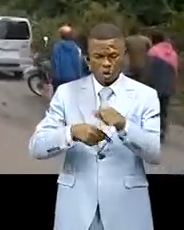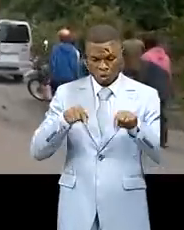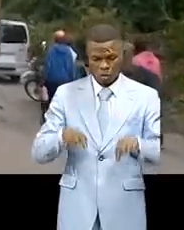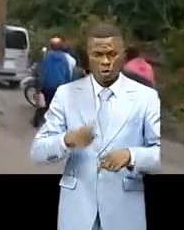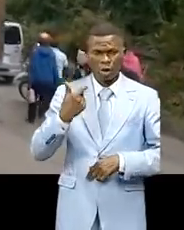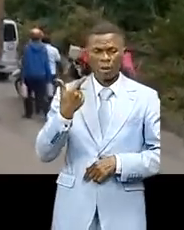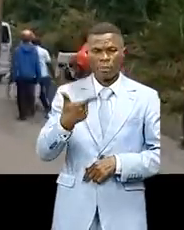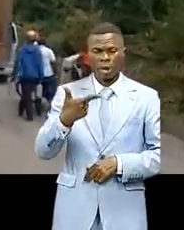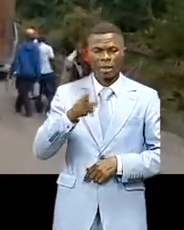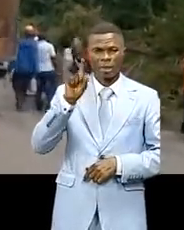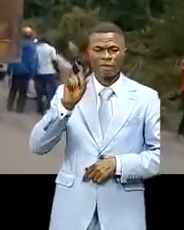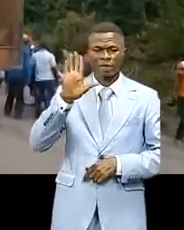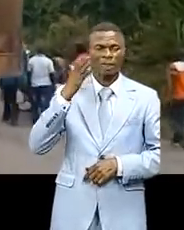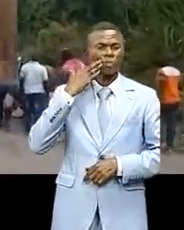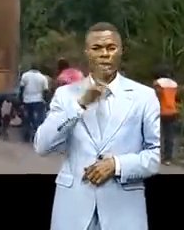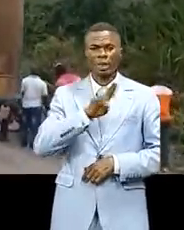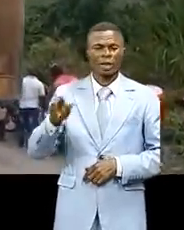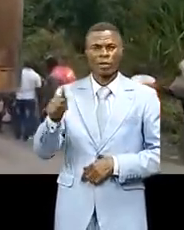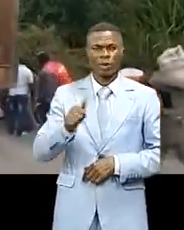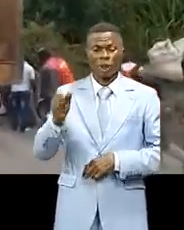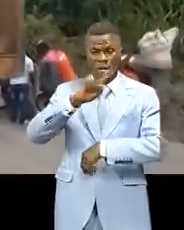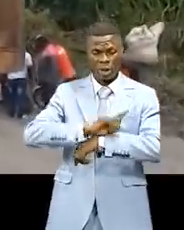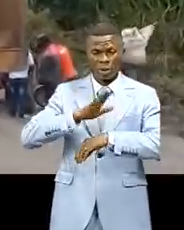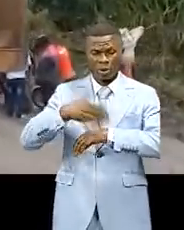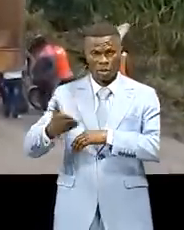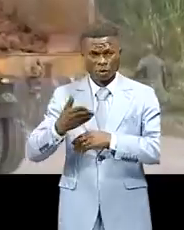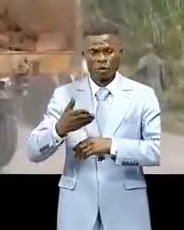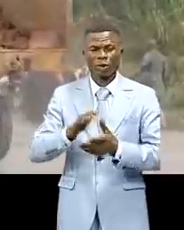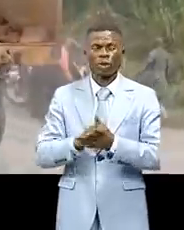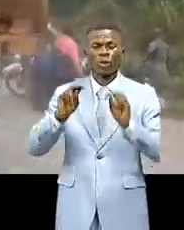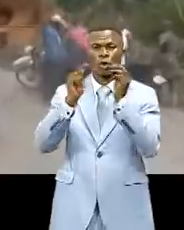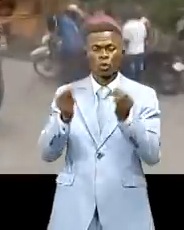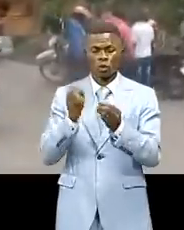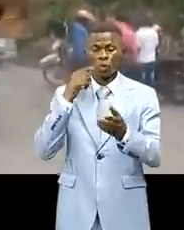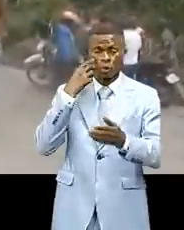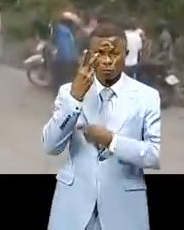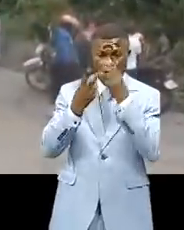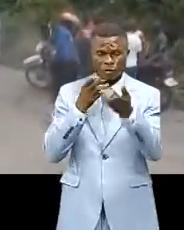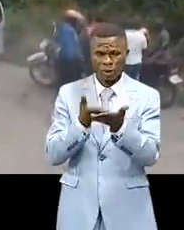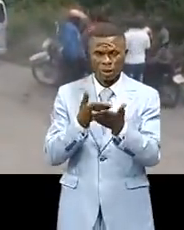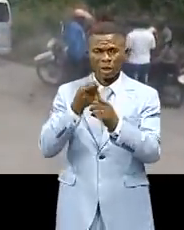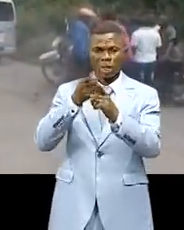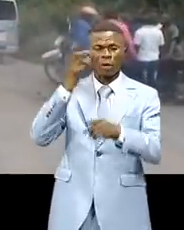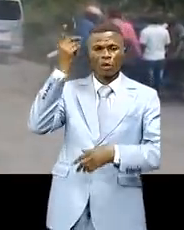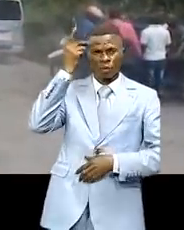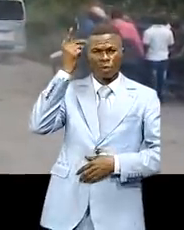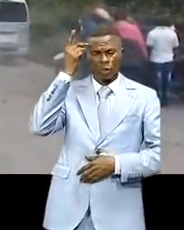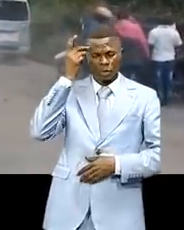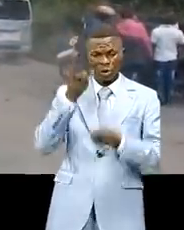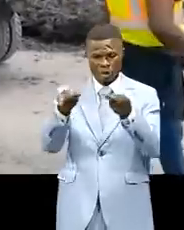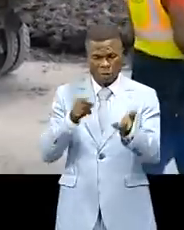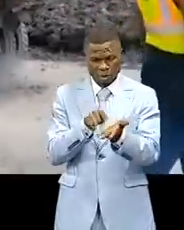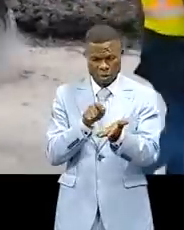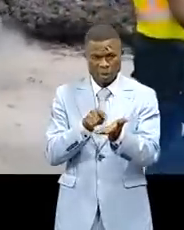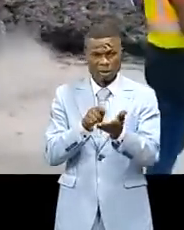25 mai 2021 un jour après la visite de la délégation gouvernementale venus de kinshasa sur ce tronçon